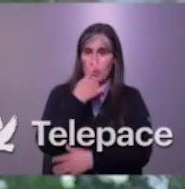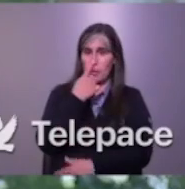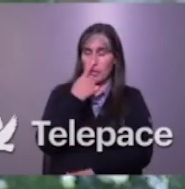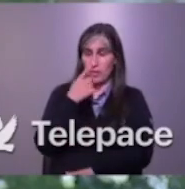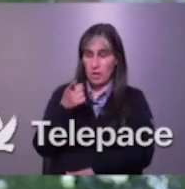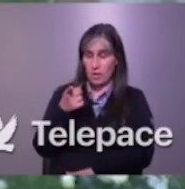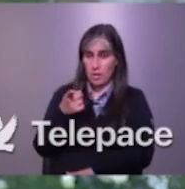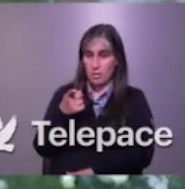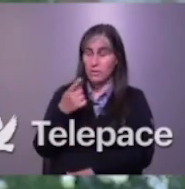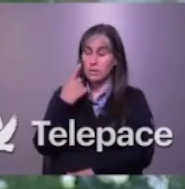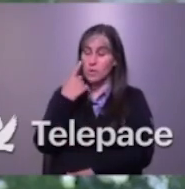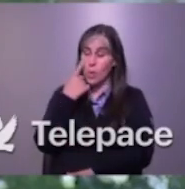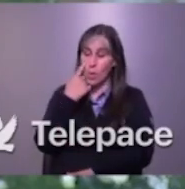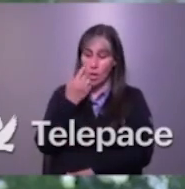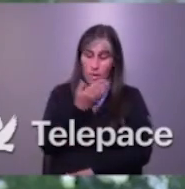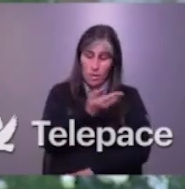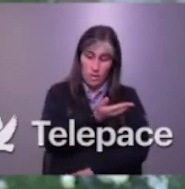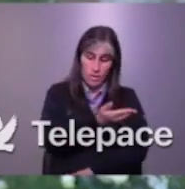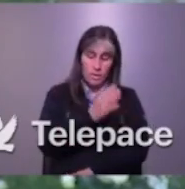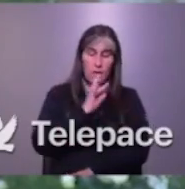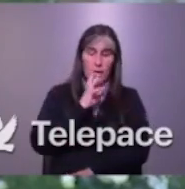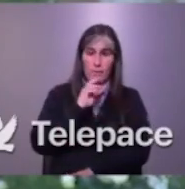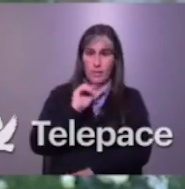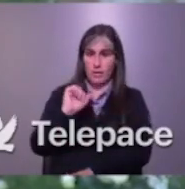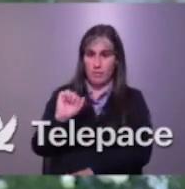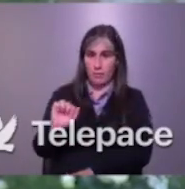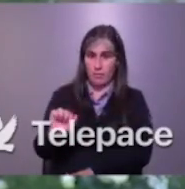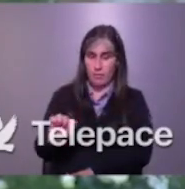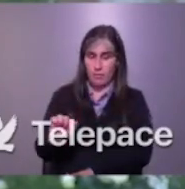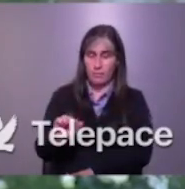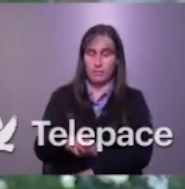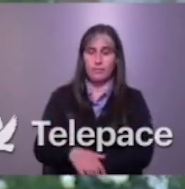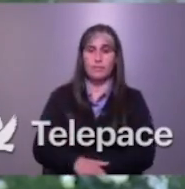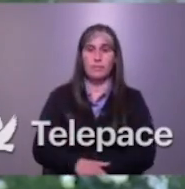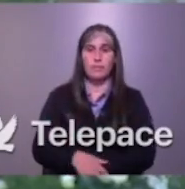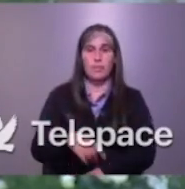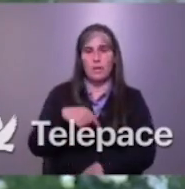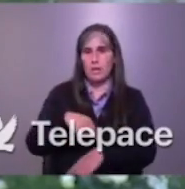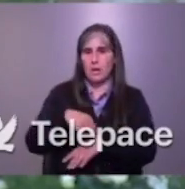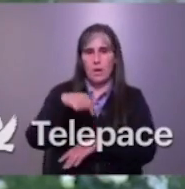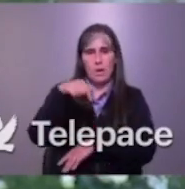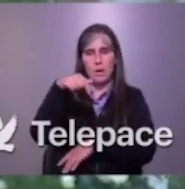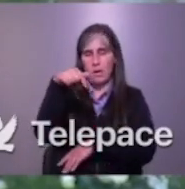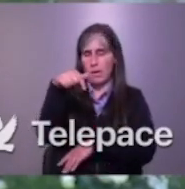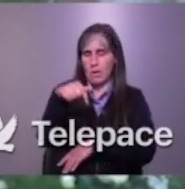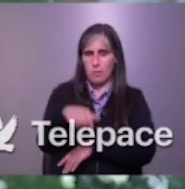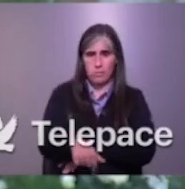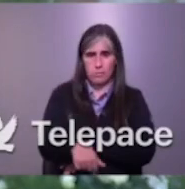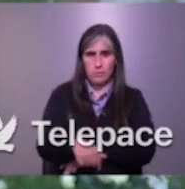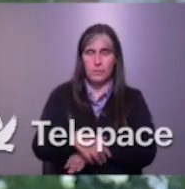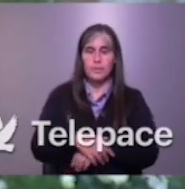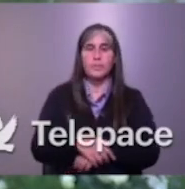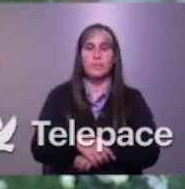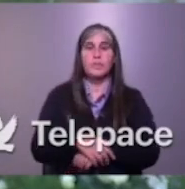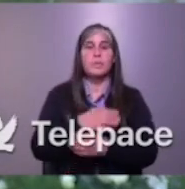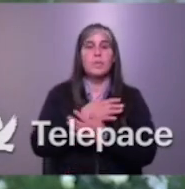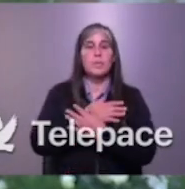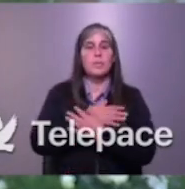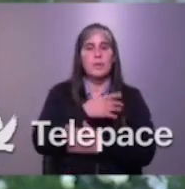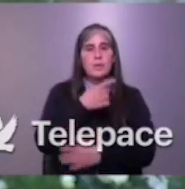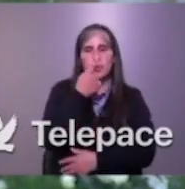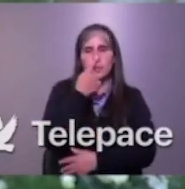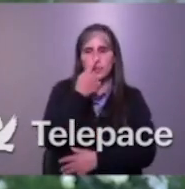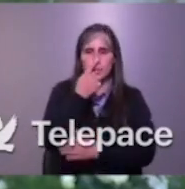eis a tua mãe. E a partir daquela hora